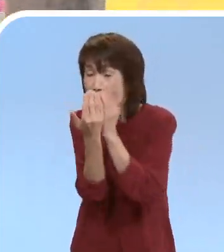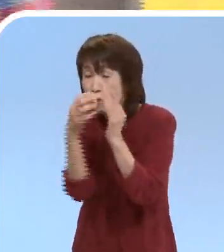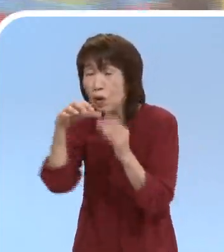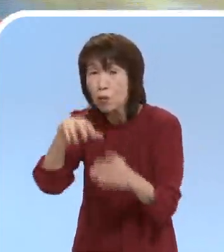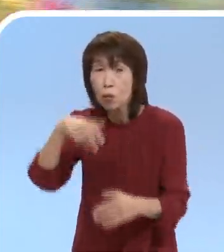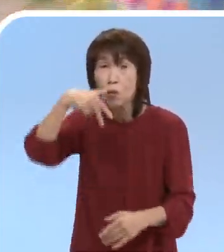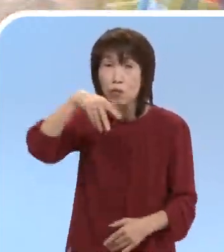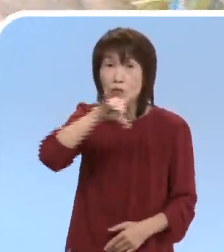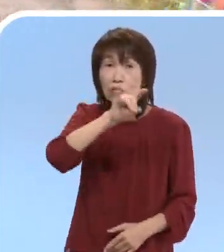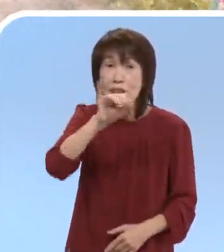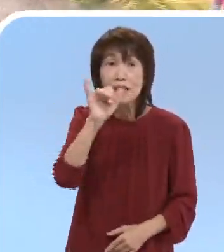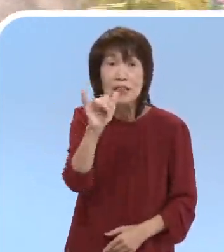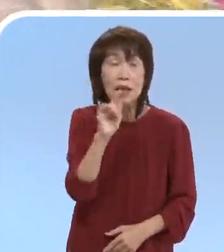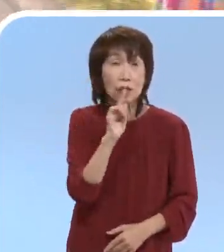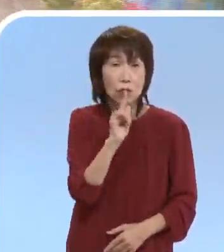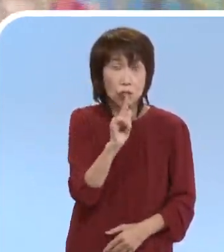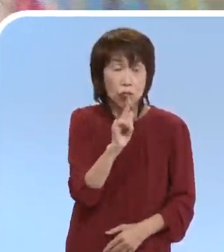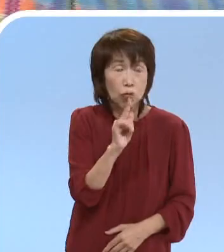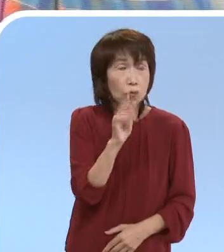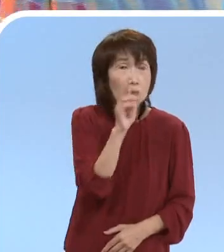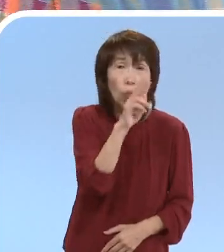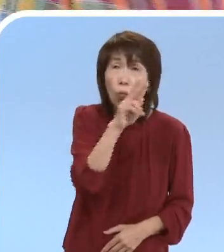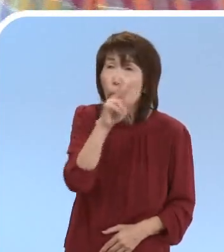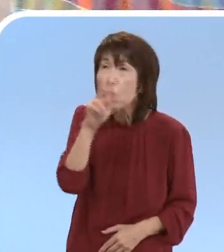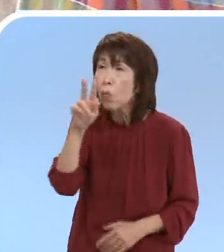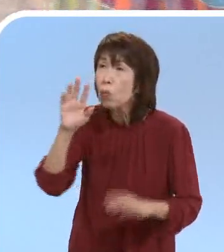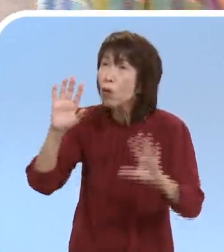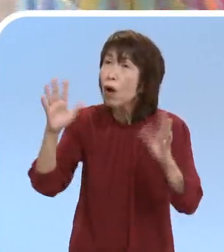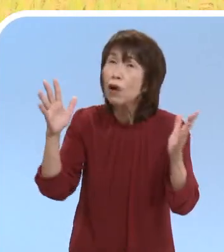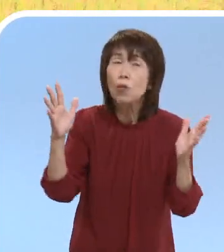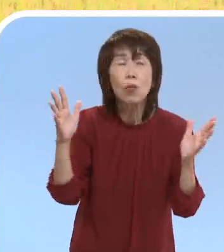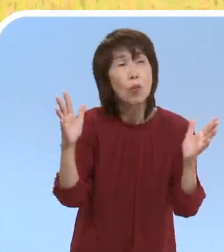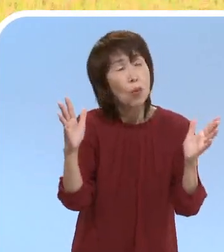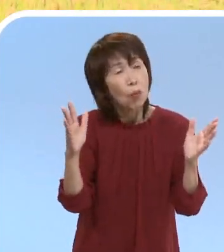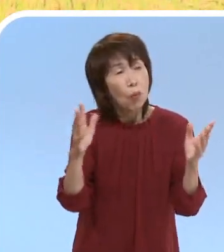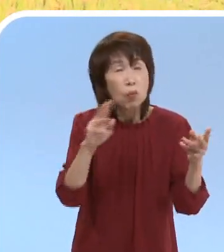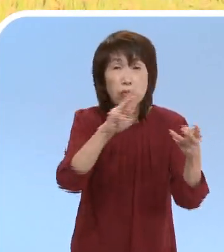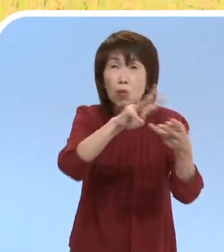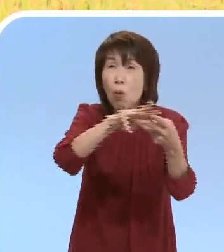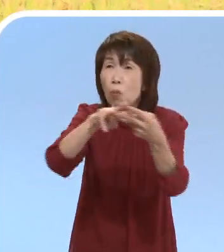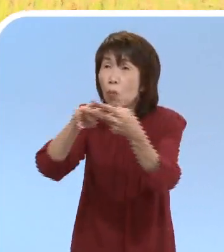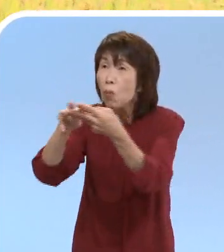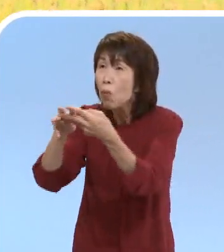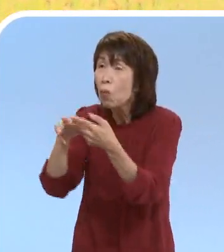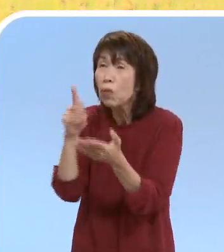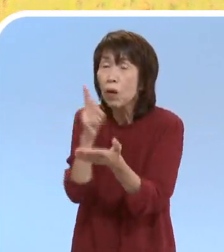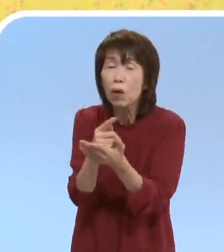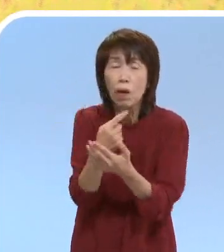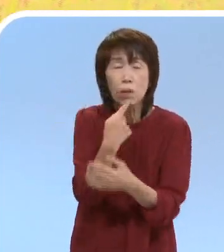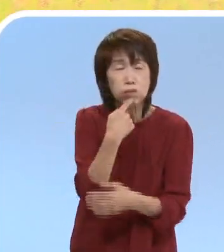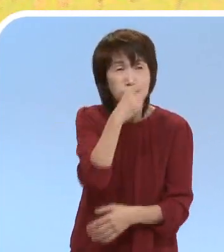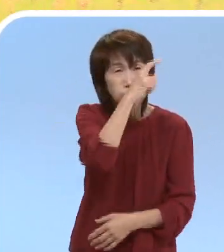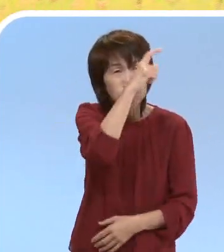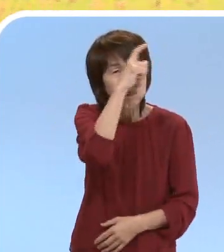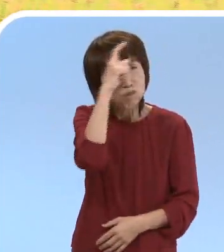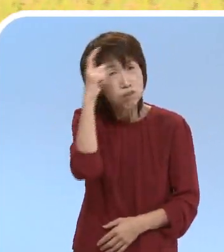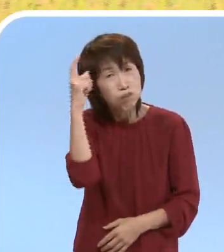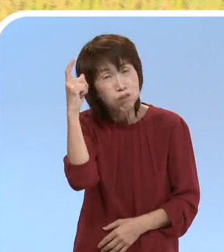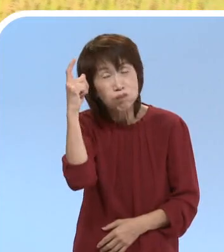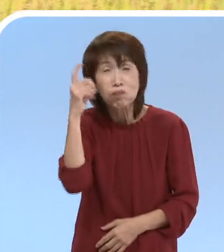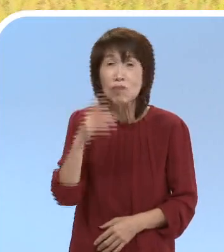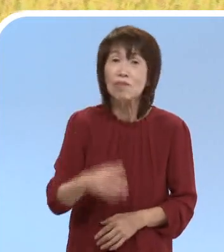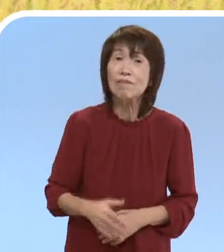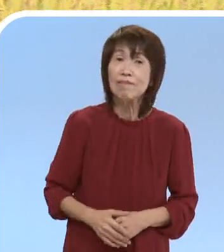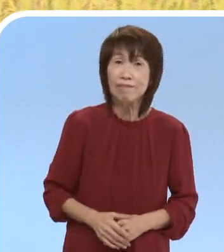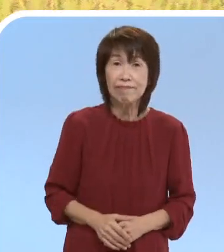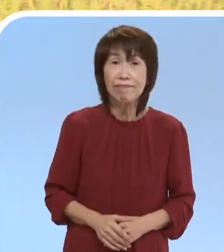しいんですけどね。 なるほどね、はい、いや絶対ないよね田んぼしかないもんね。 めっちゃ田んぼ、お店がある雰囲